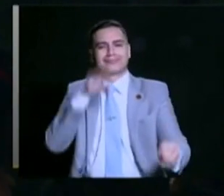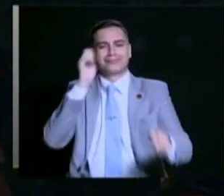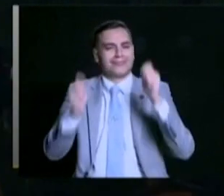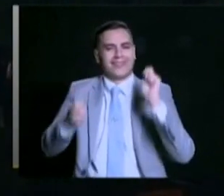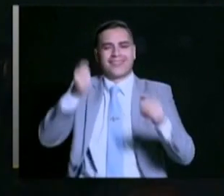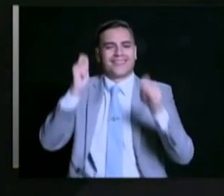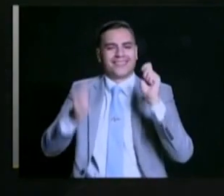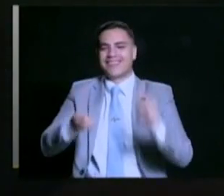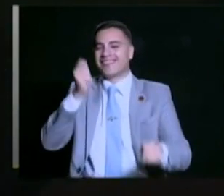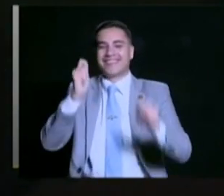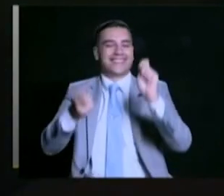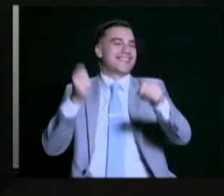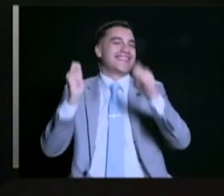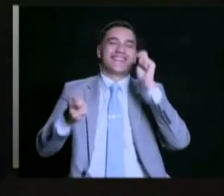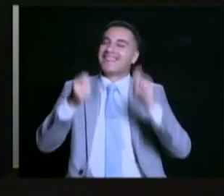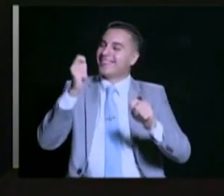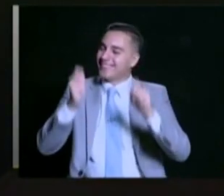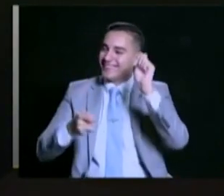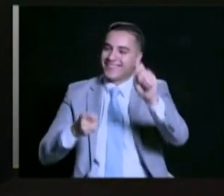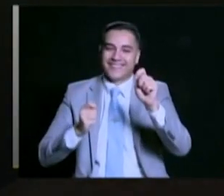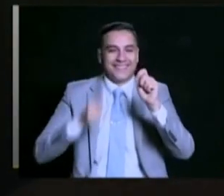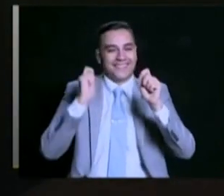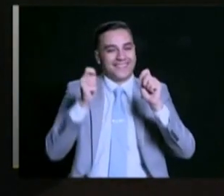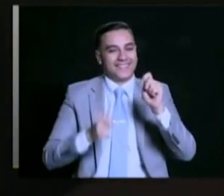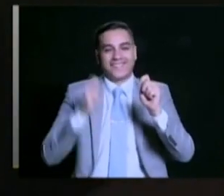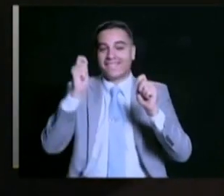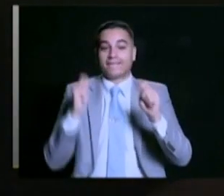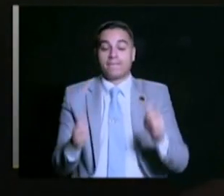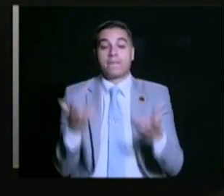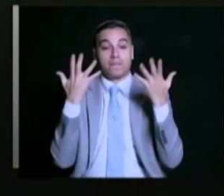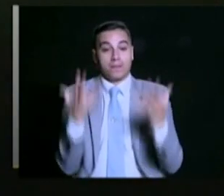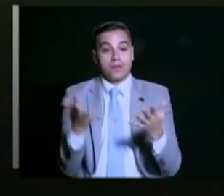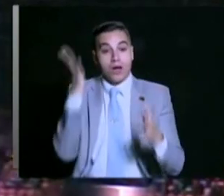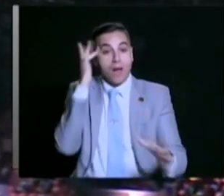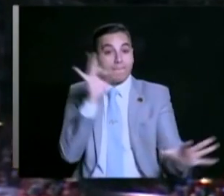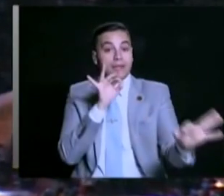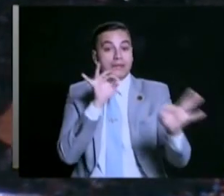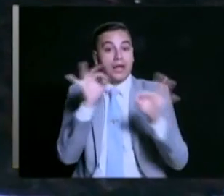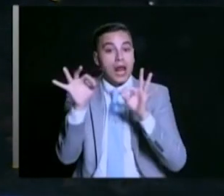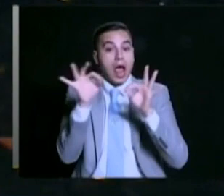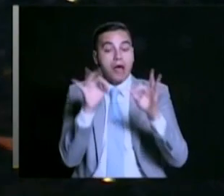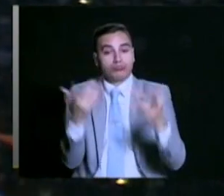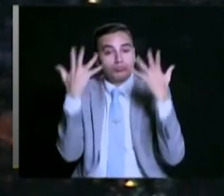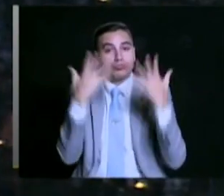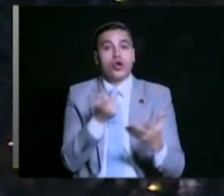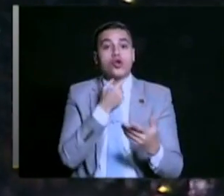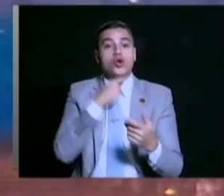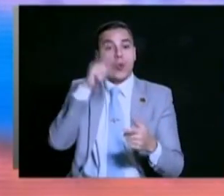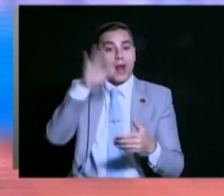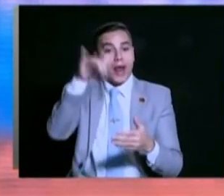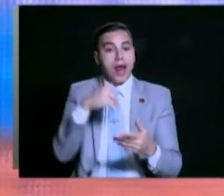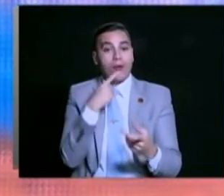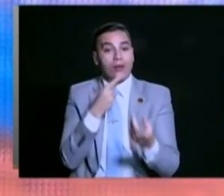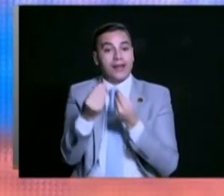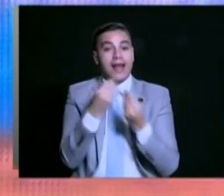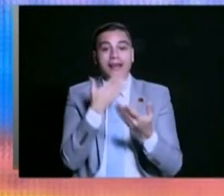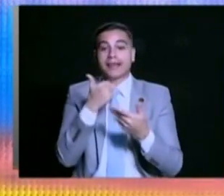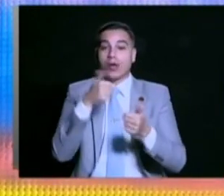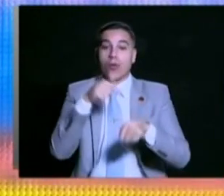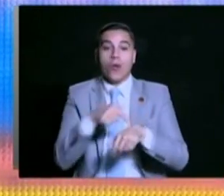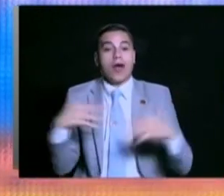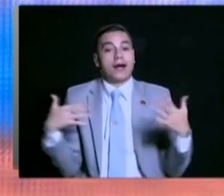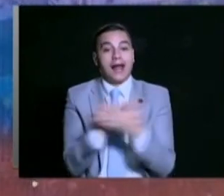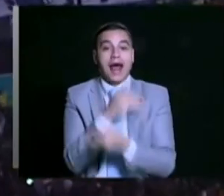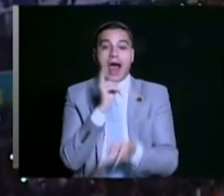مفاجاه سوشيال ميديا الناس عماله تتكلم اهو الموضوع ابتدى تبص انا بشكر في الثاني في الثالث انا من الناس